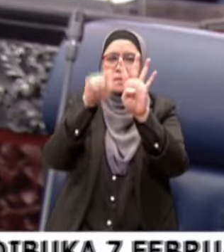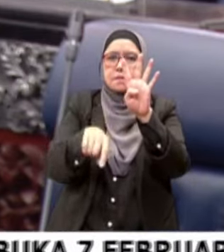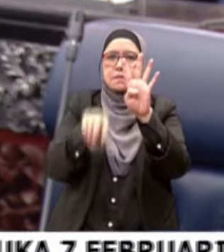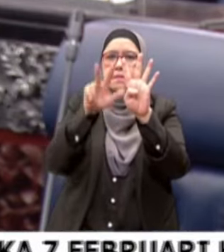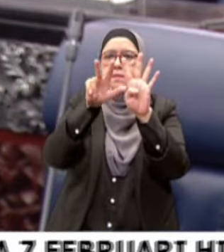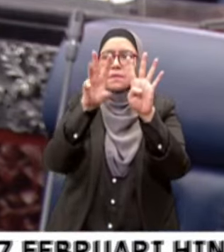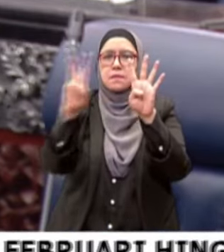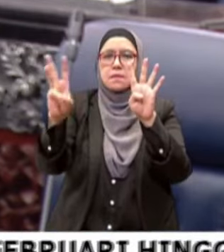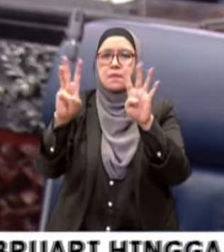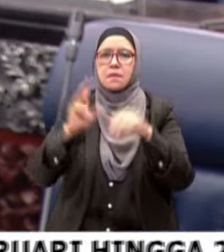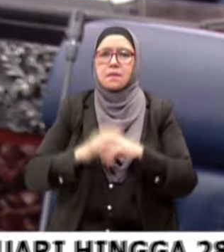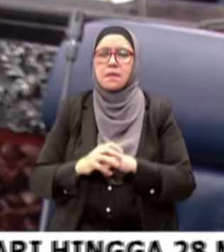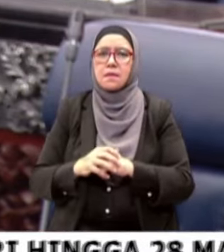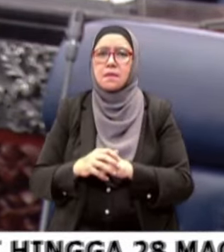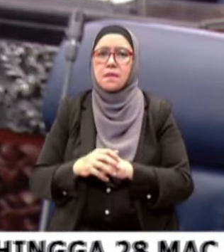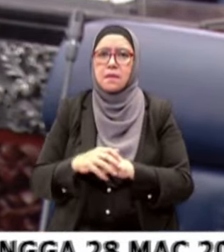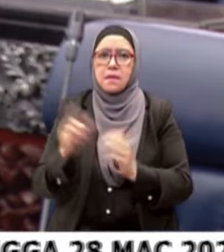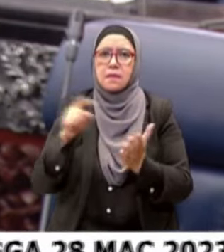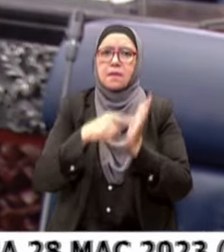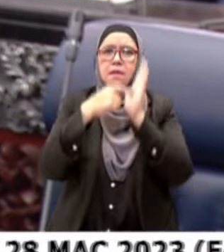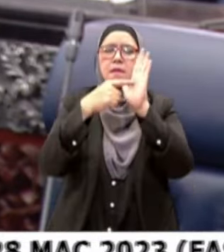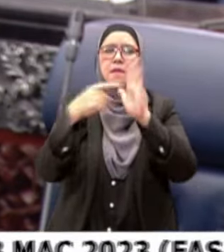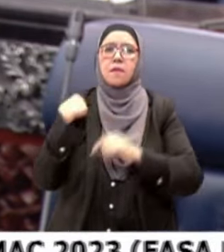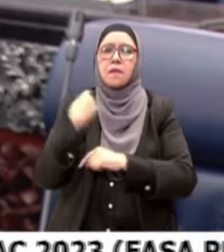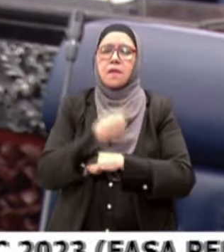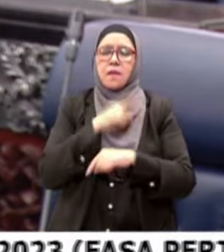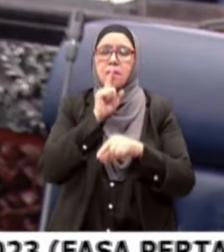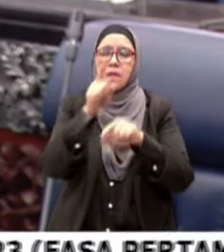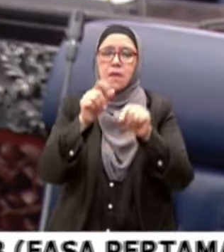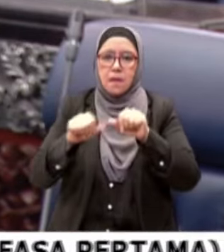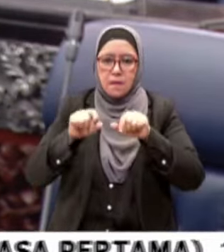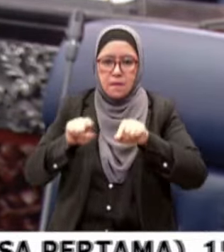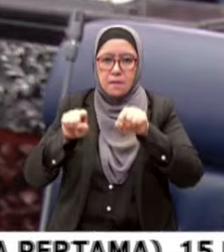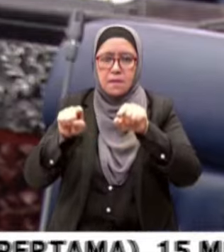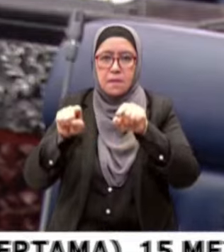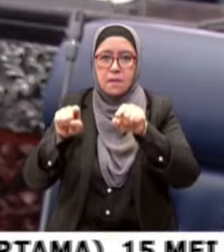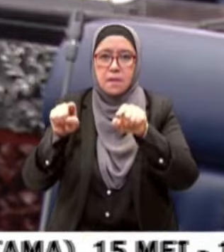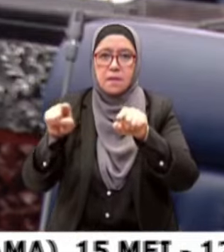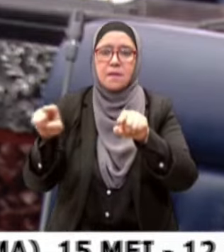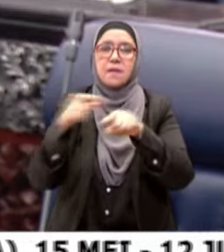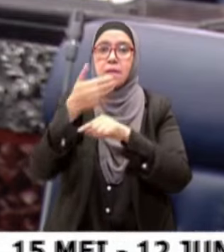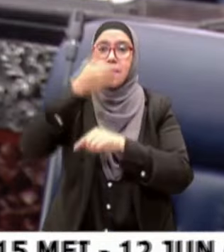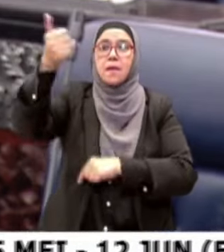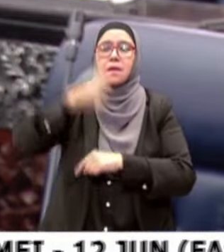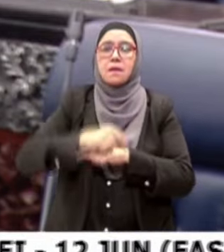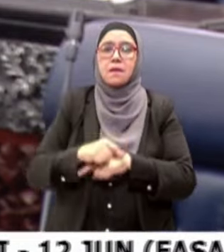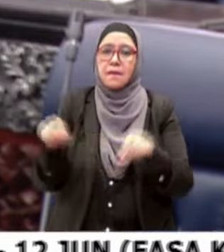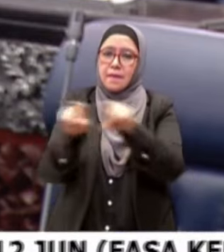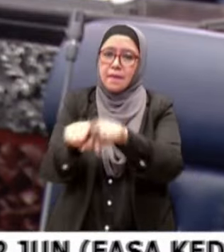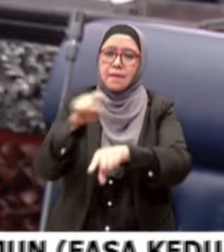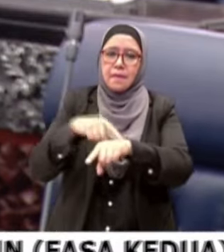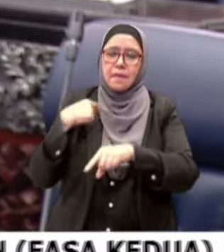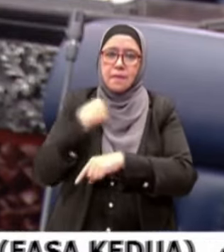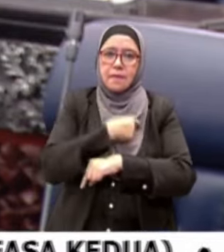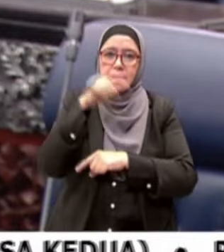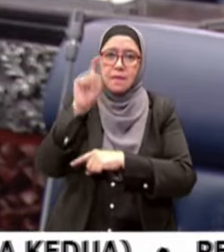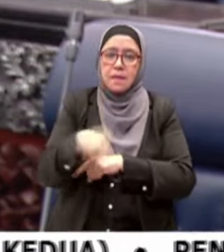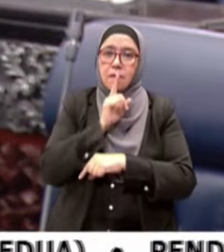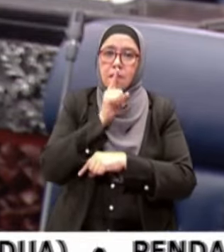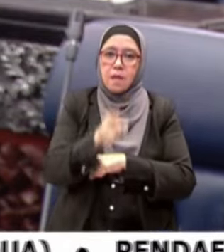nah ini menunjukkan bahwa track tapi pada masa yang sama kita harus memastikan